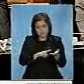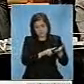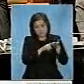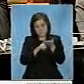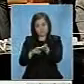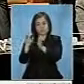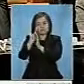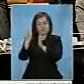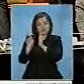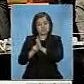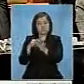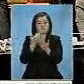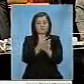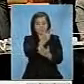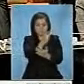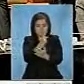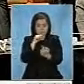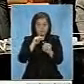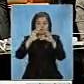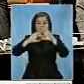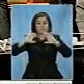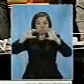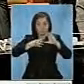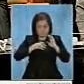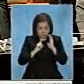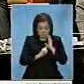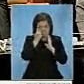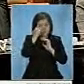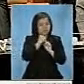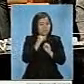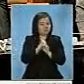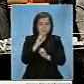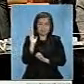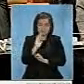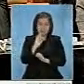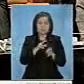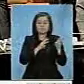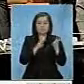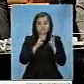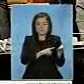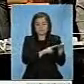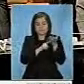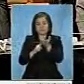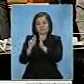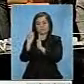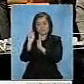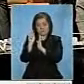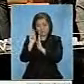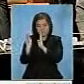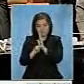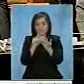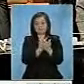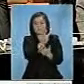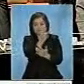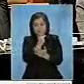เป็นเรื่องเฉพาะตัวที่รัฐบาลนี้ริเริ่มทำเท่านั้นนะครับการออกกฎหมายกู้เงินก็เคยทำใน